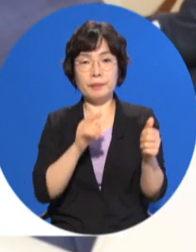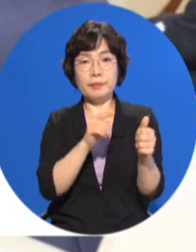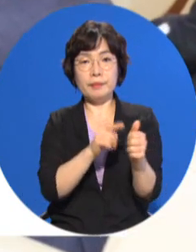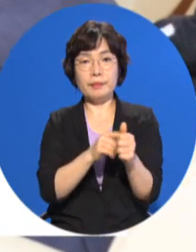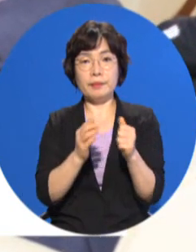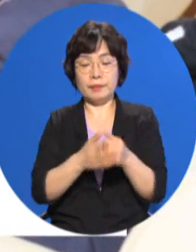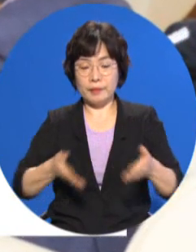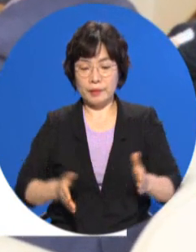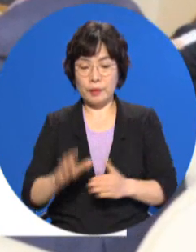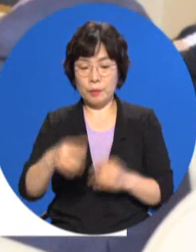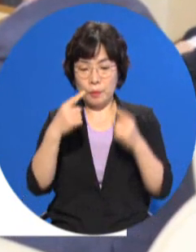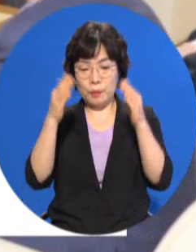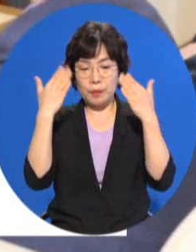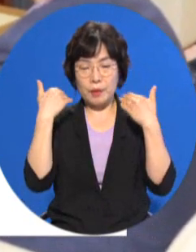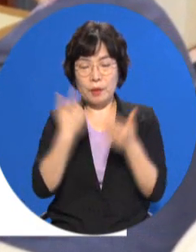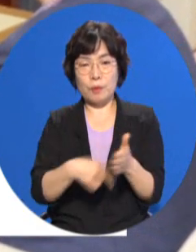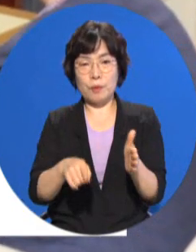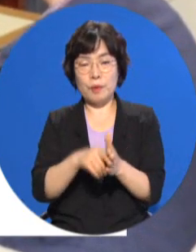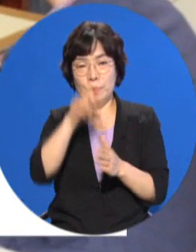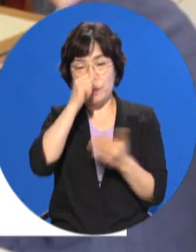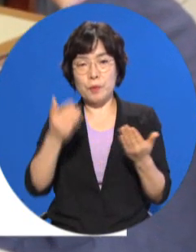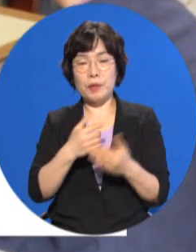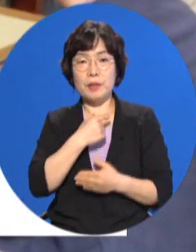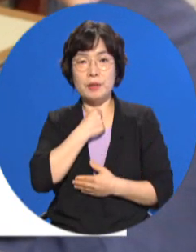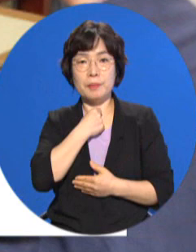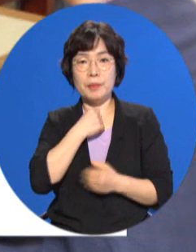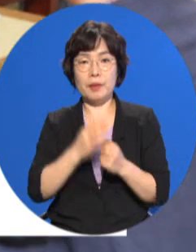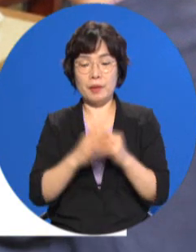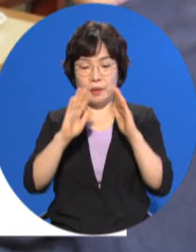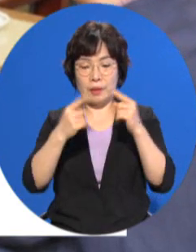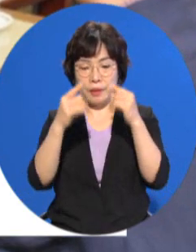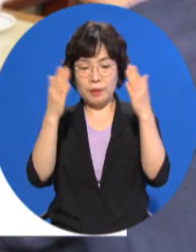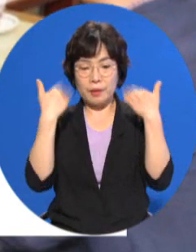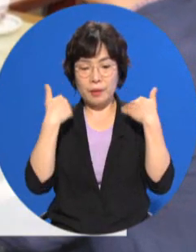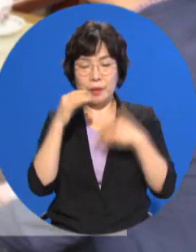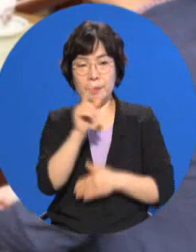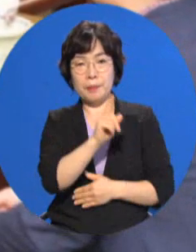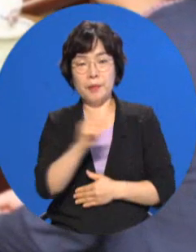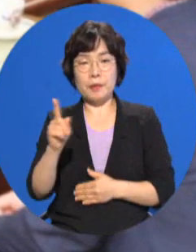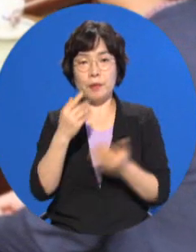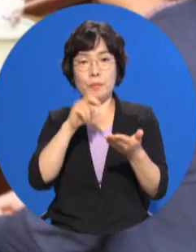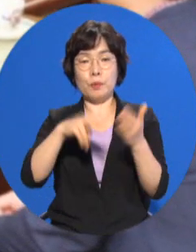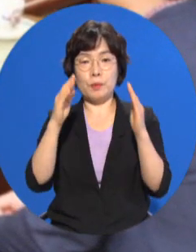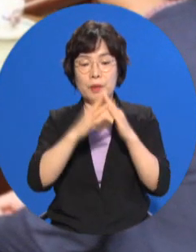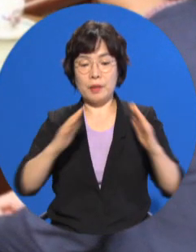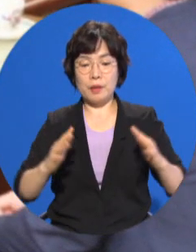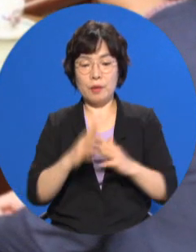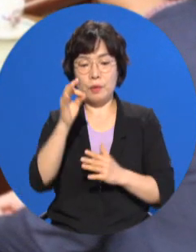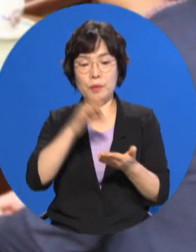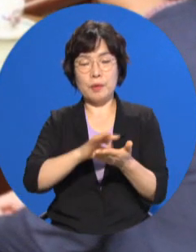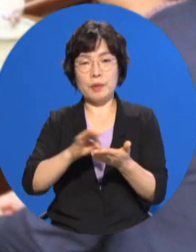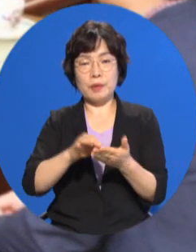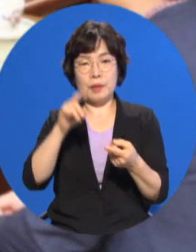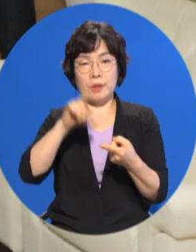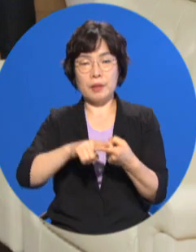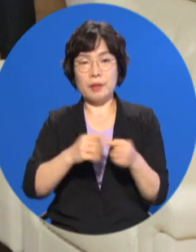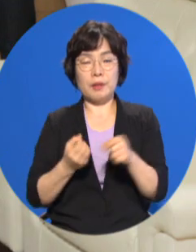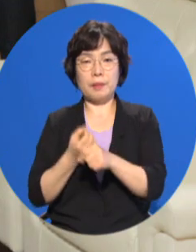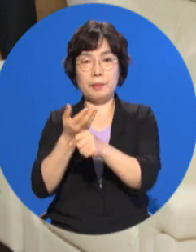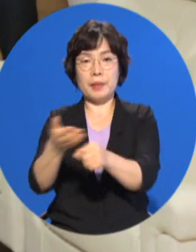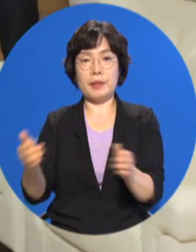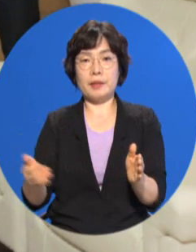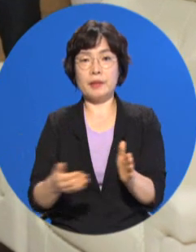할아버지는 고향의 대학을 위해 좋은 일을 하고 싶었다며 전남대학교 디지털 도서관 건립기금으로 써달라는 뜻을 전한